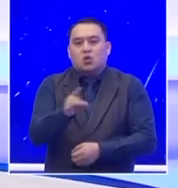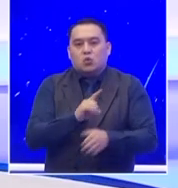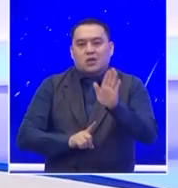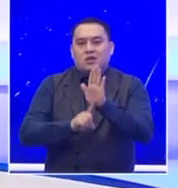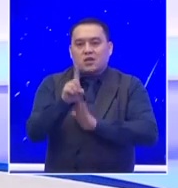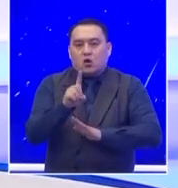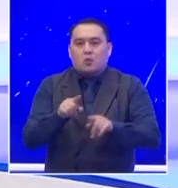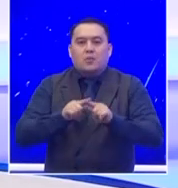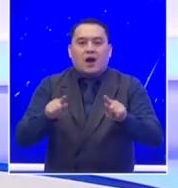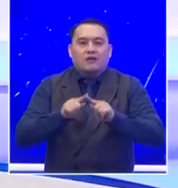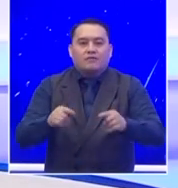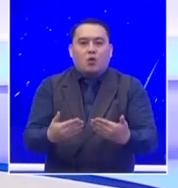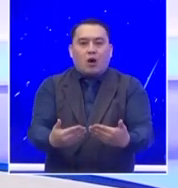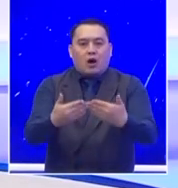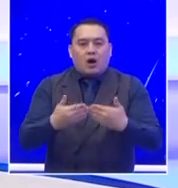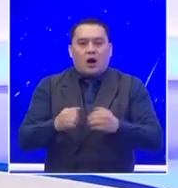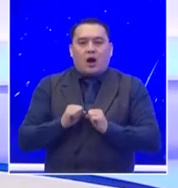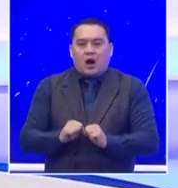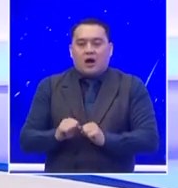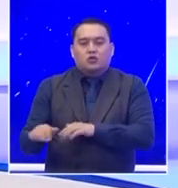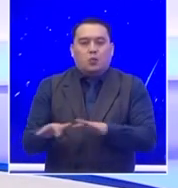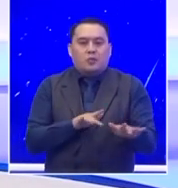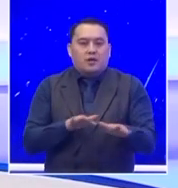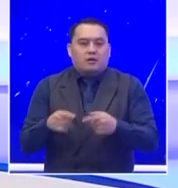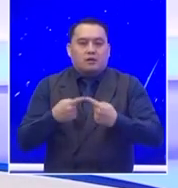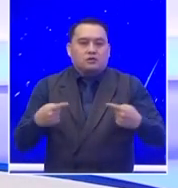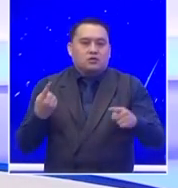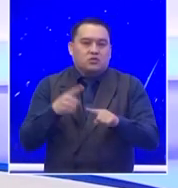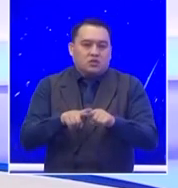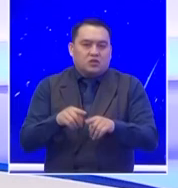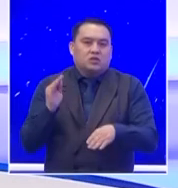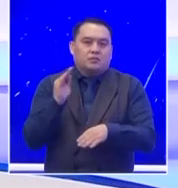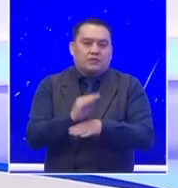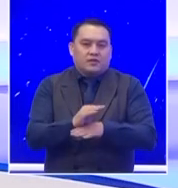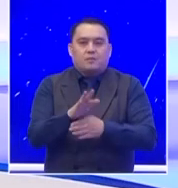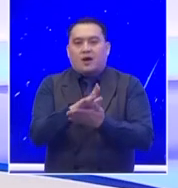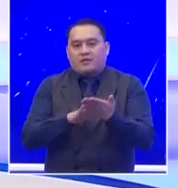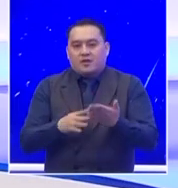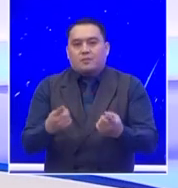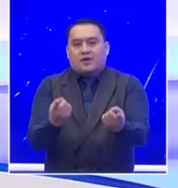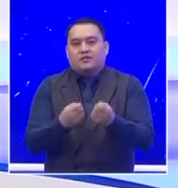начали широкомасштабную противопаводковую акцию с привлечением различной техники. Подобные мероприятия